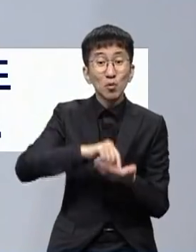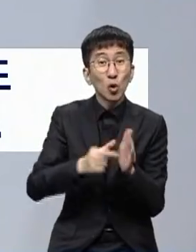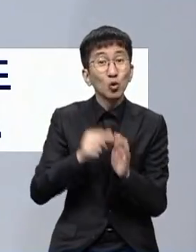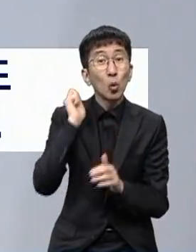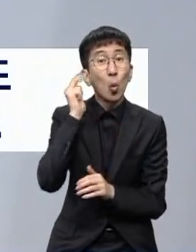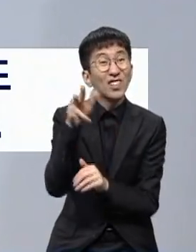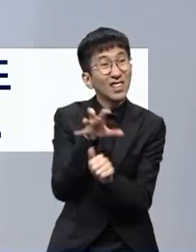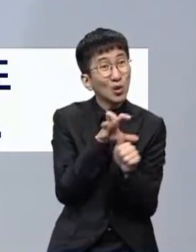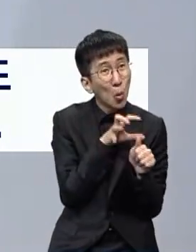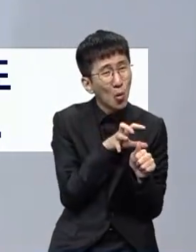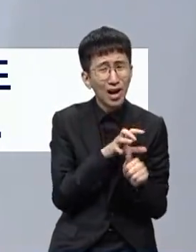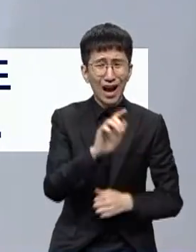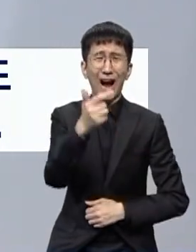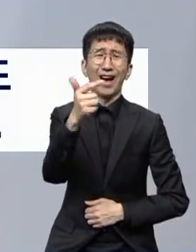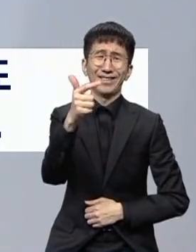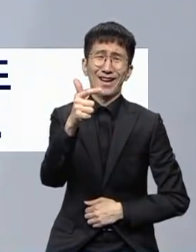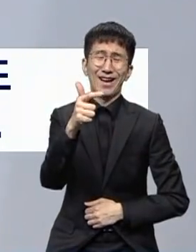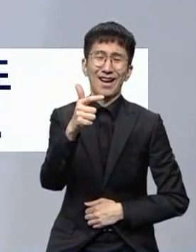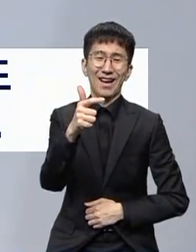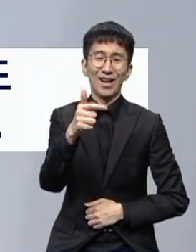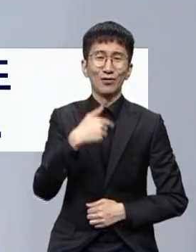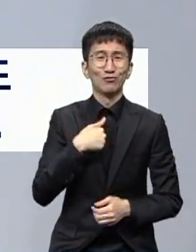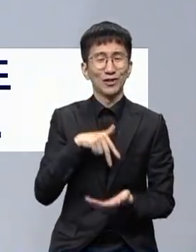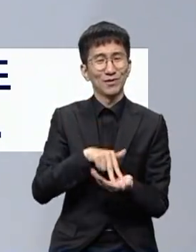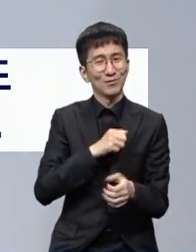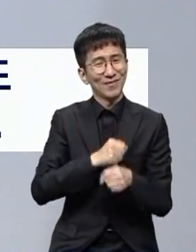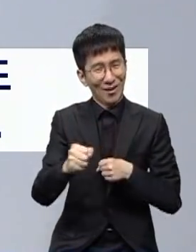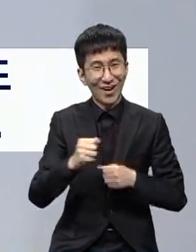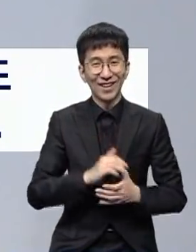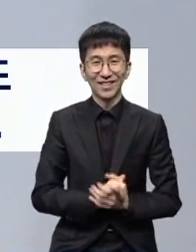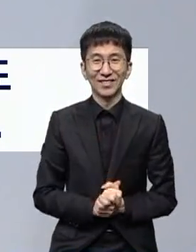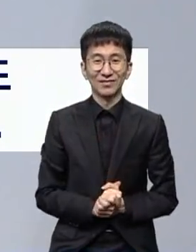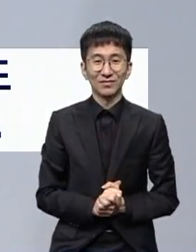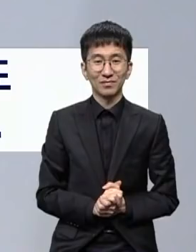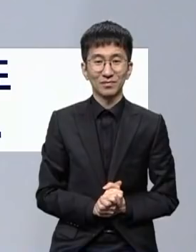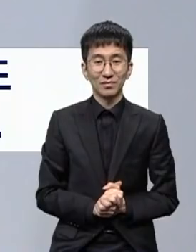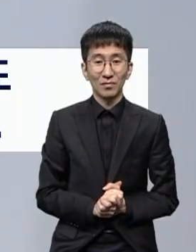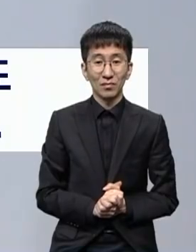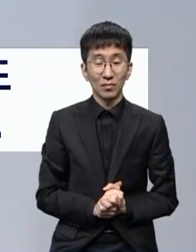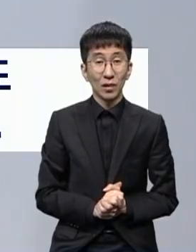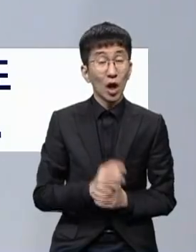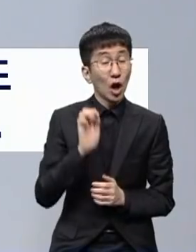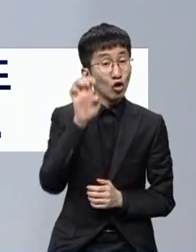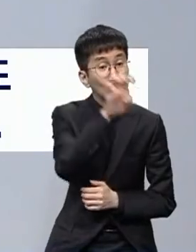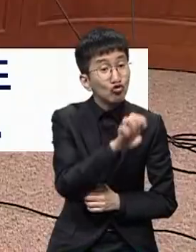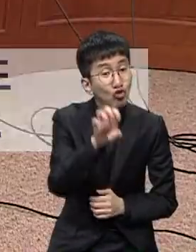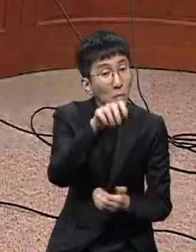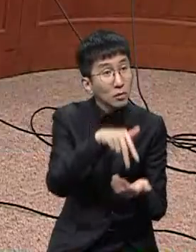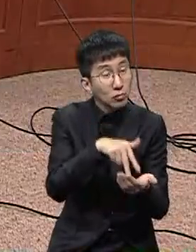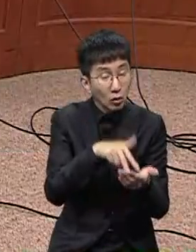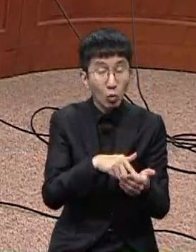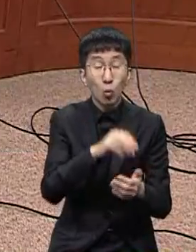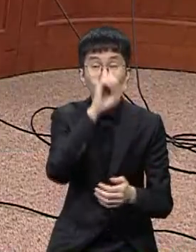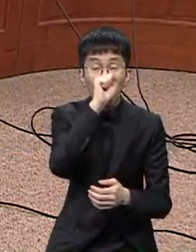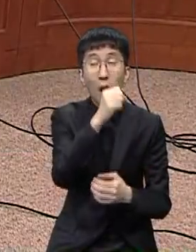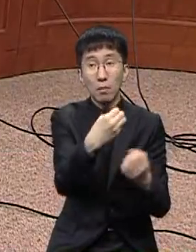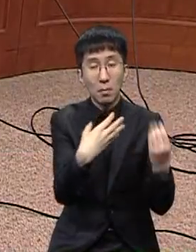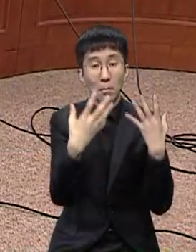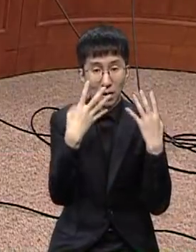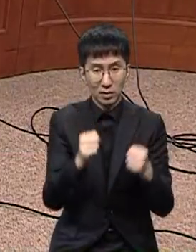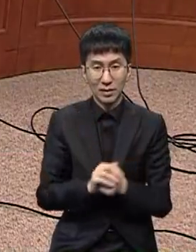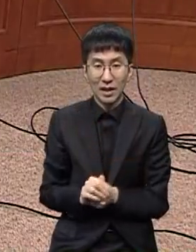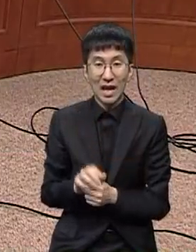점하는 것처럼 이렇게 알려지게 돼서 저희도 좀 당혹스럽습니다. 굉장히 호응도가 높은 사업입니다. 그래서 야권은